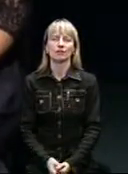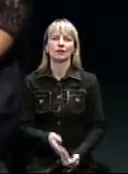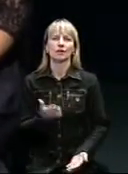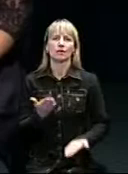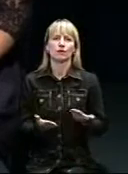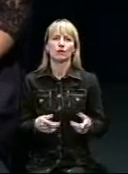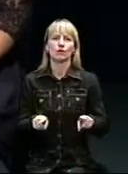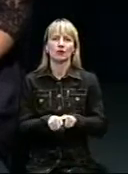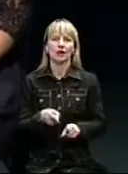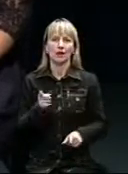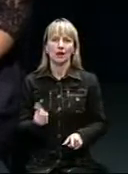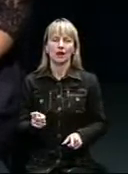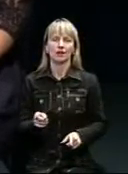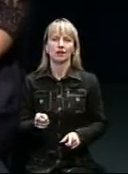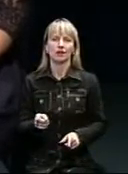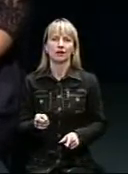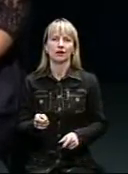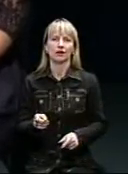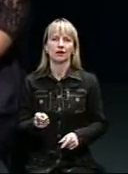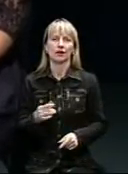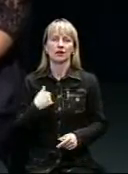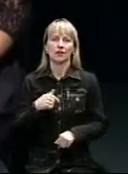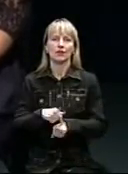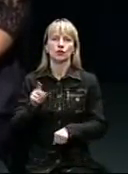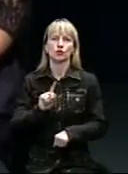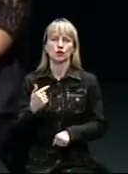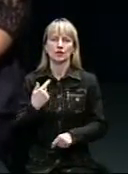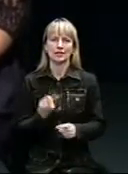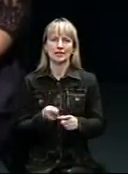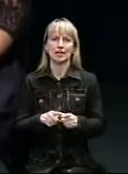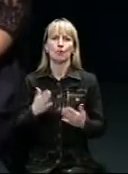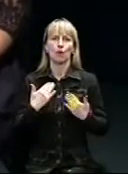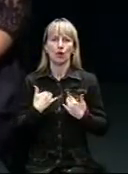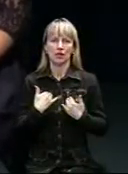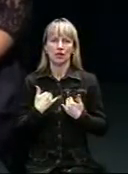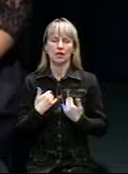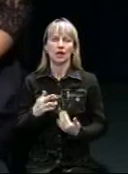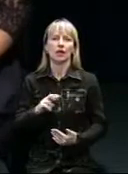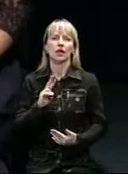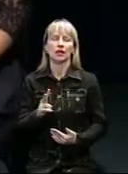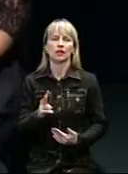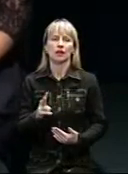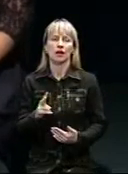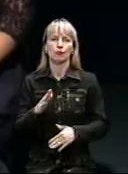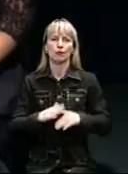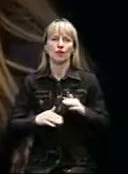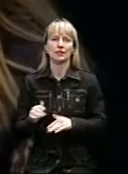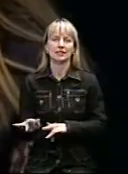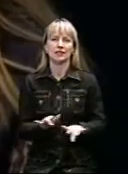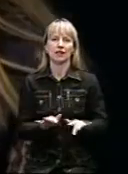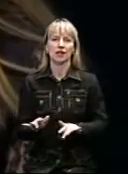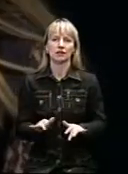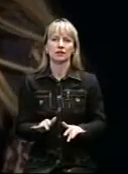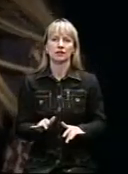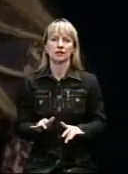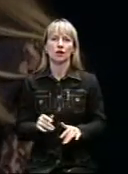Мабуть, так, реально я відчула, що це моє, саме як не хобі, як професійна